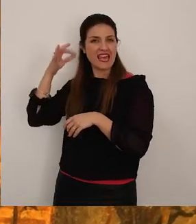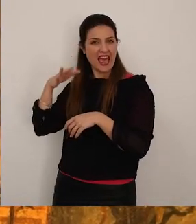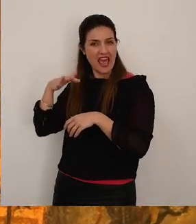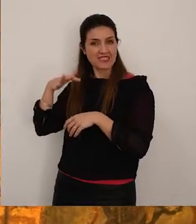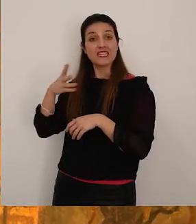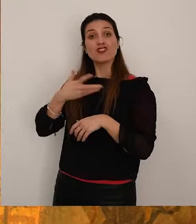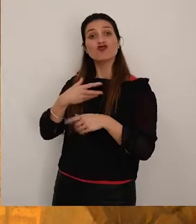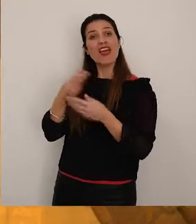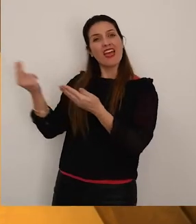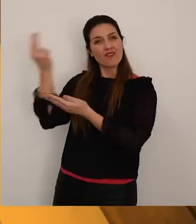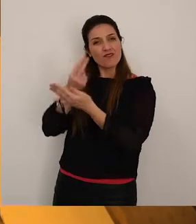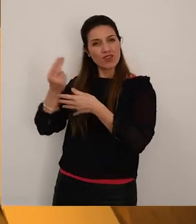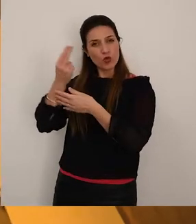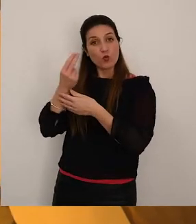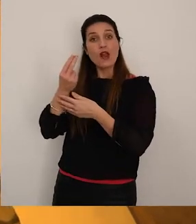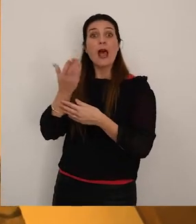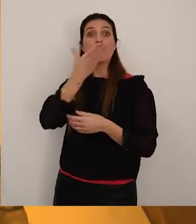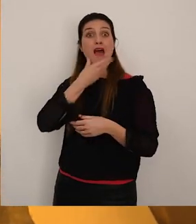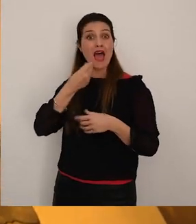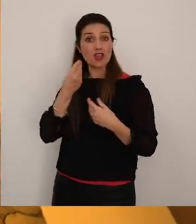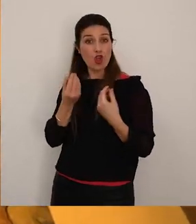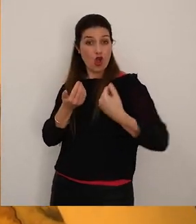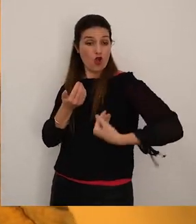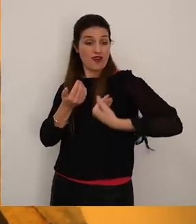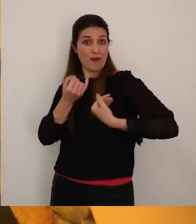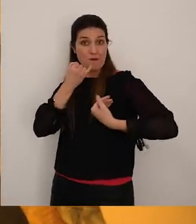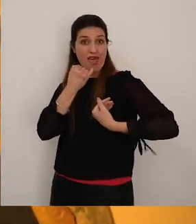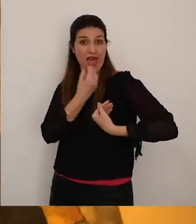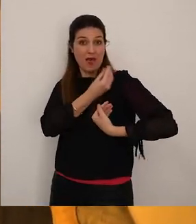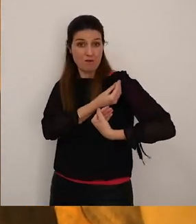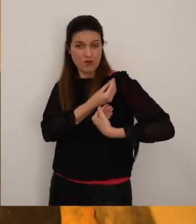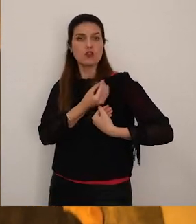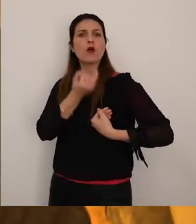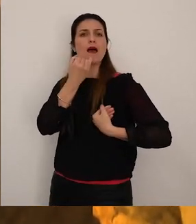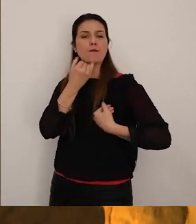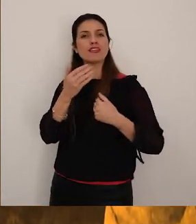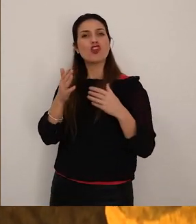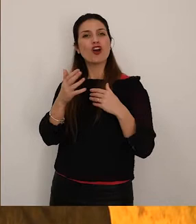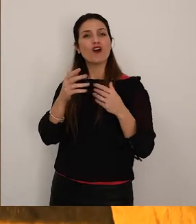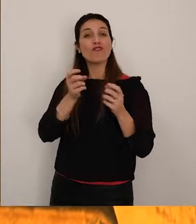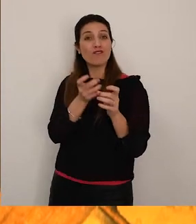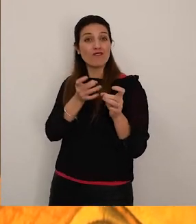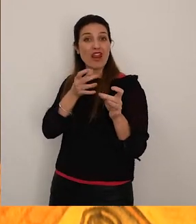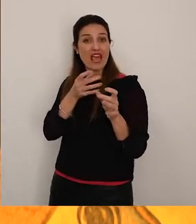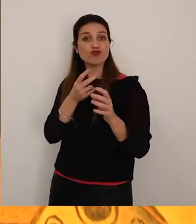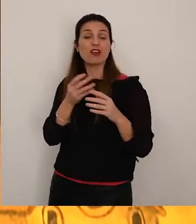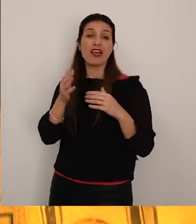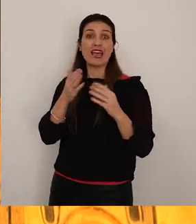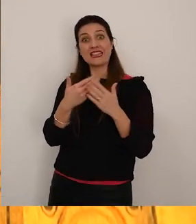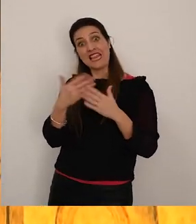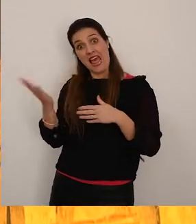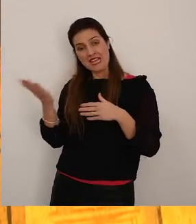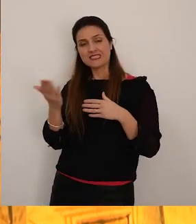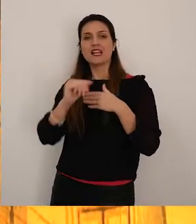impugna 3 dardi nella mano destra e il libro del Vangelo nella sinistra, e sovrasta una chiesa, forse la cattedrale di